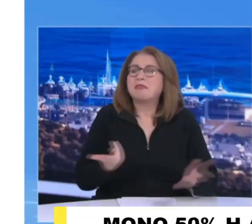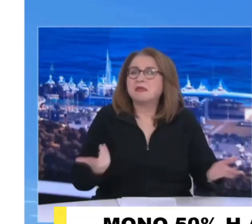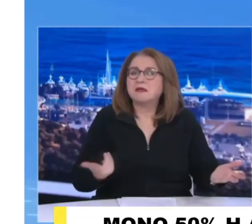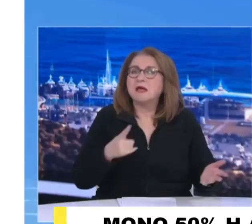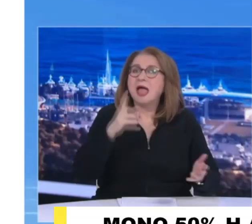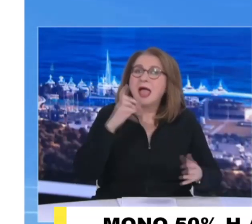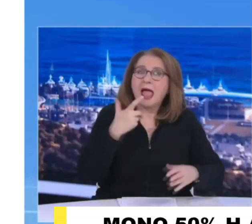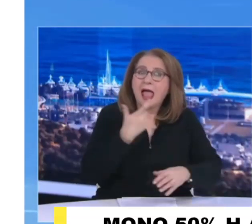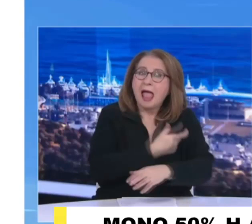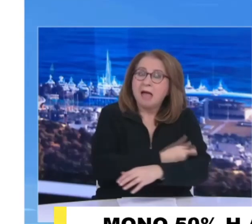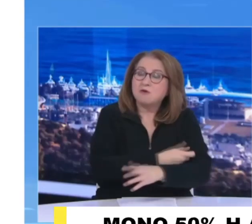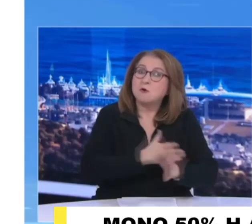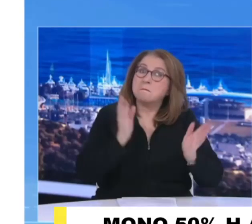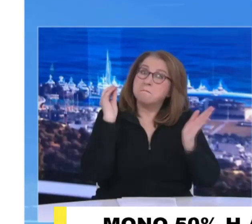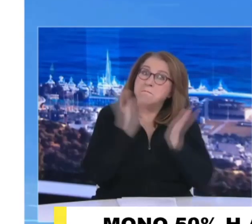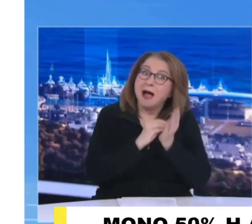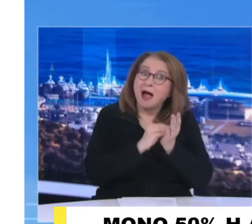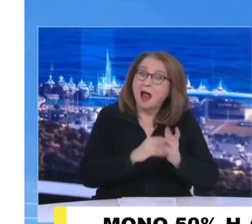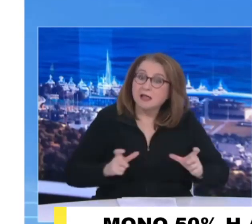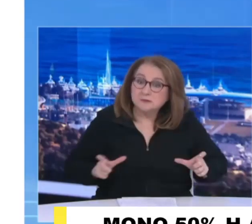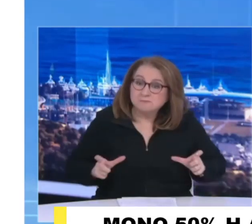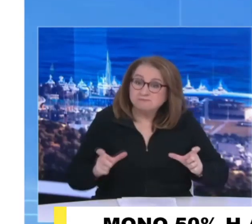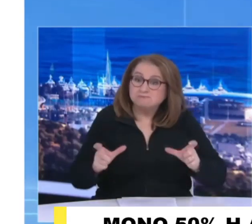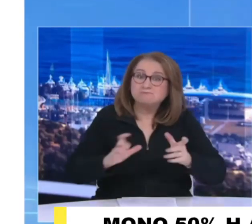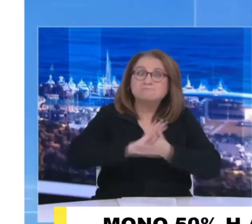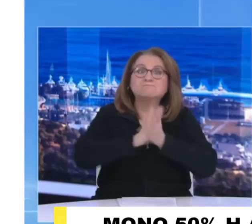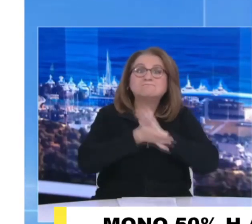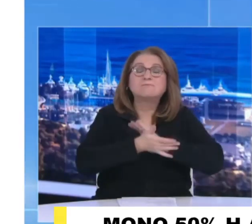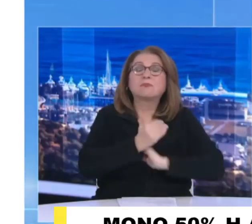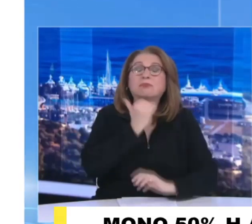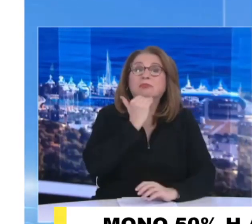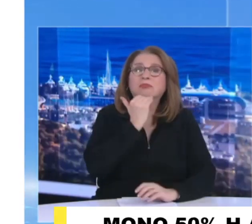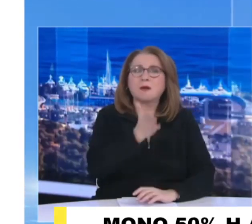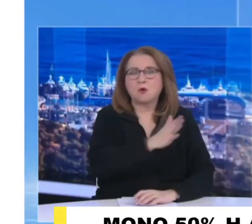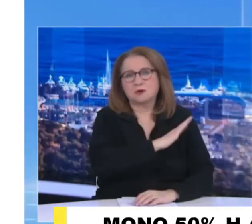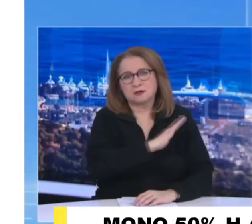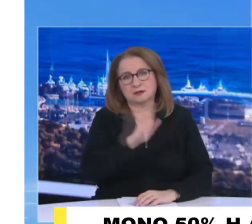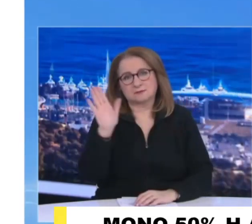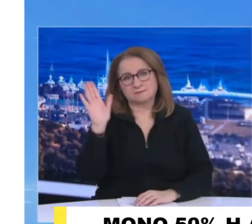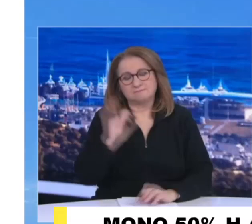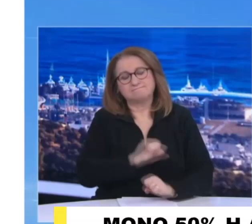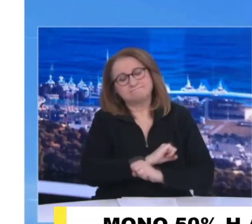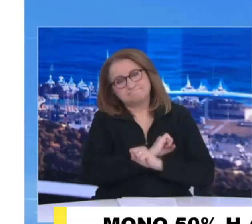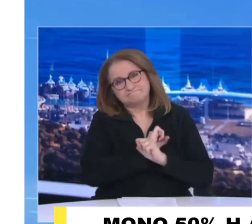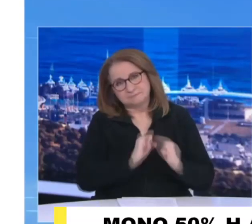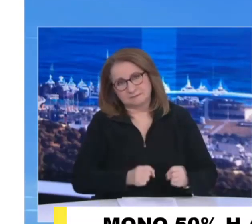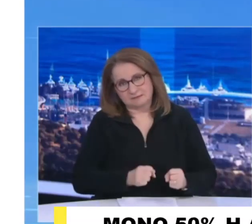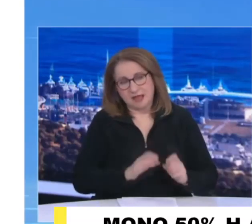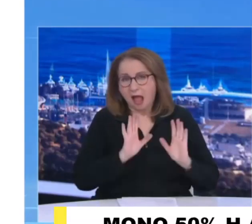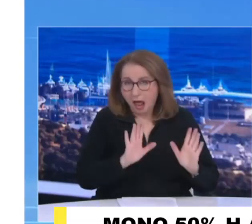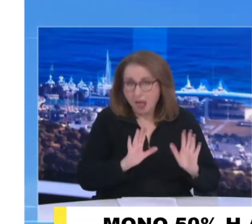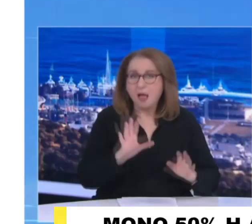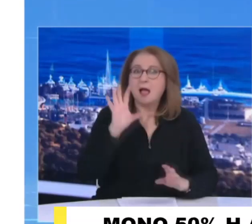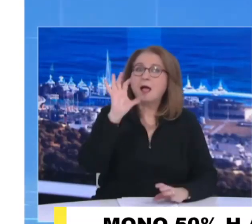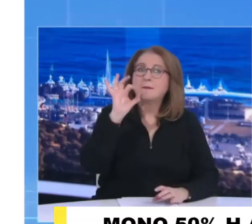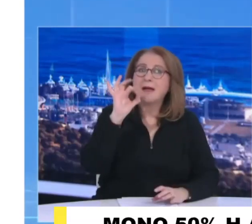το εμβόλιο να κτίσει το τείχος και να σταματήσει την μετάδοση. Όμως το